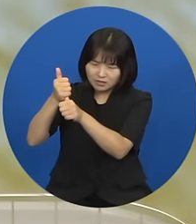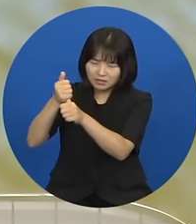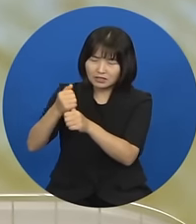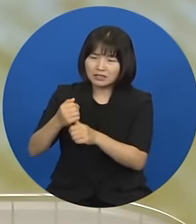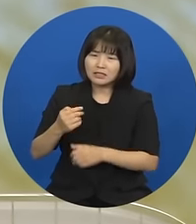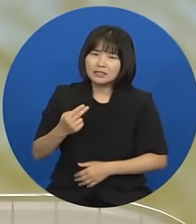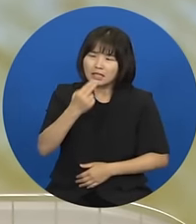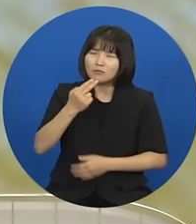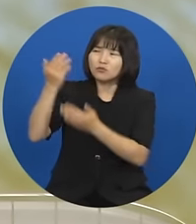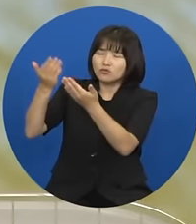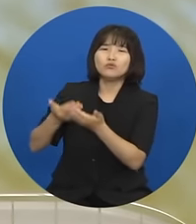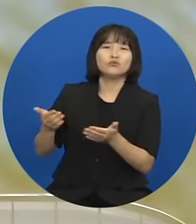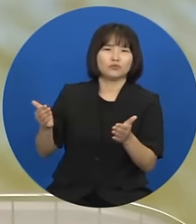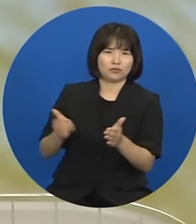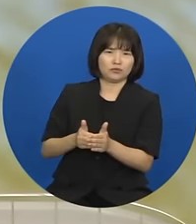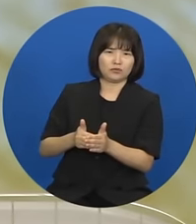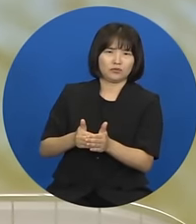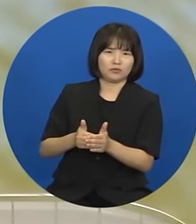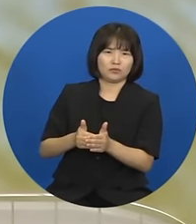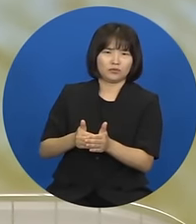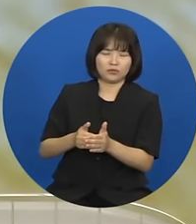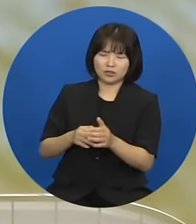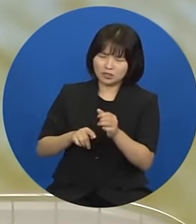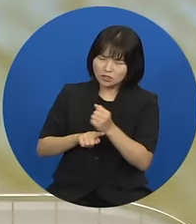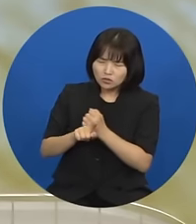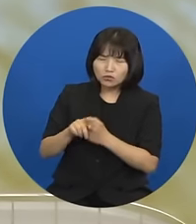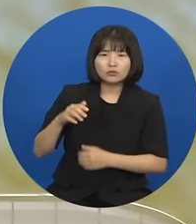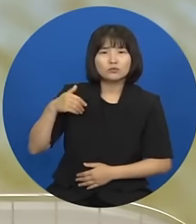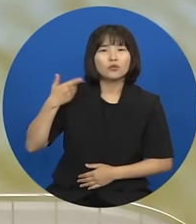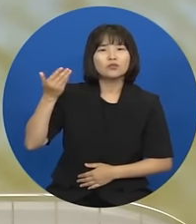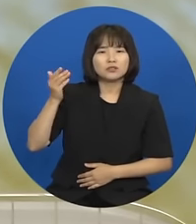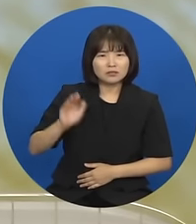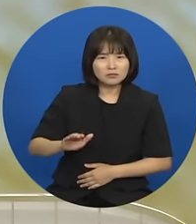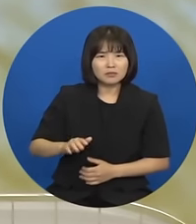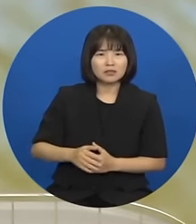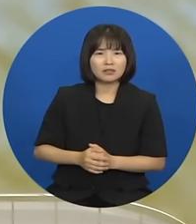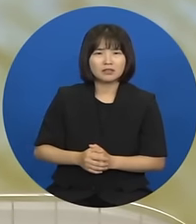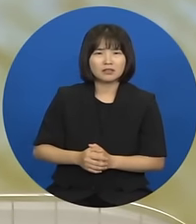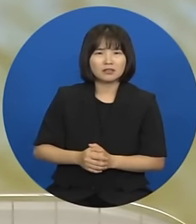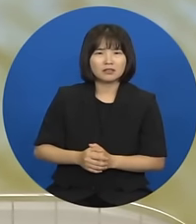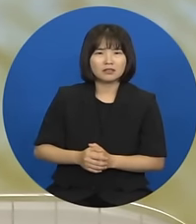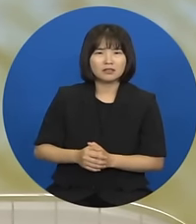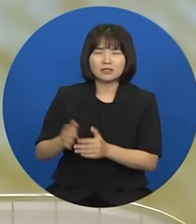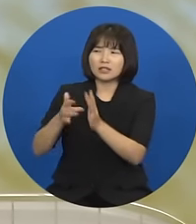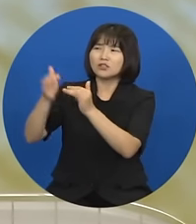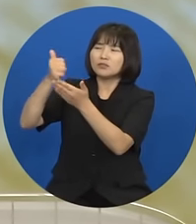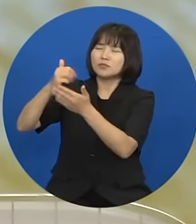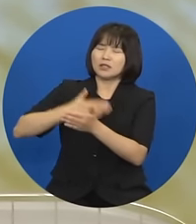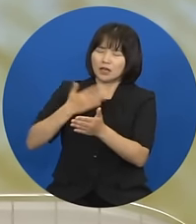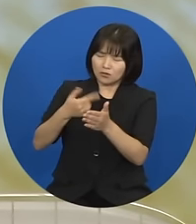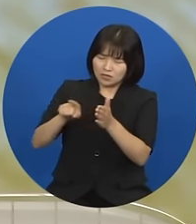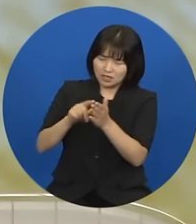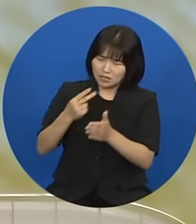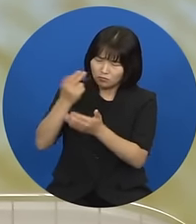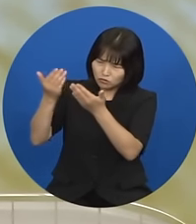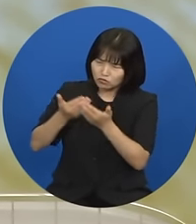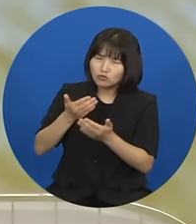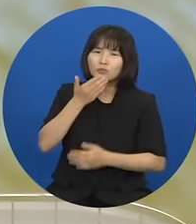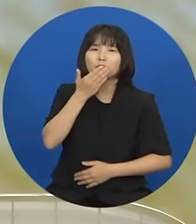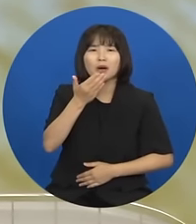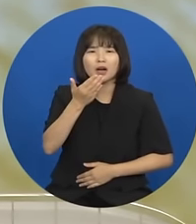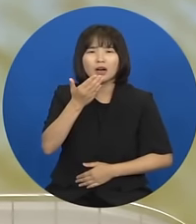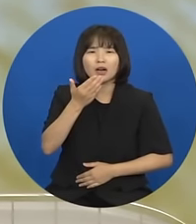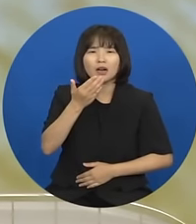주셨다는데 이유는 알 수 없지만 그분은 나를 위해 생명을 주실 수 있는 분인데 내 삶에 그런